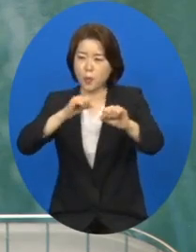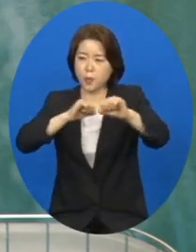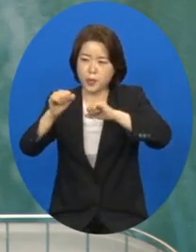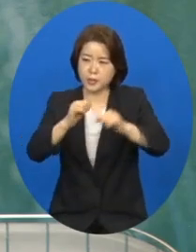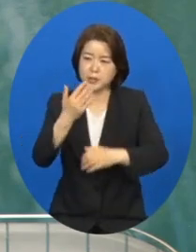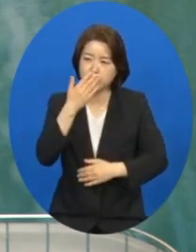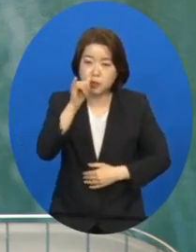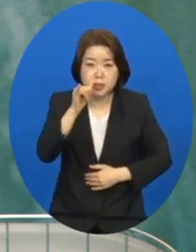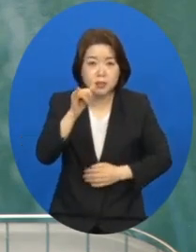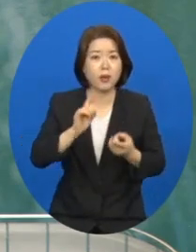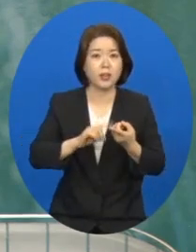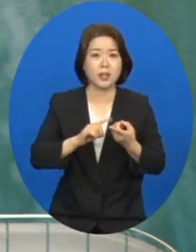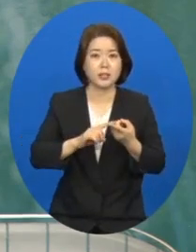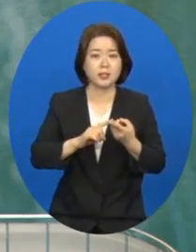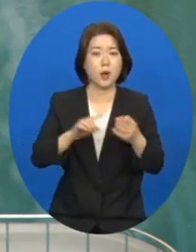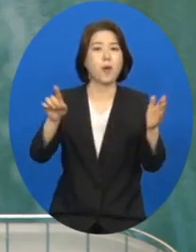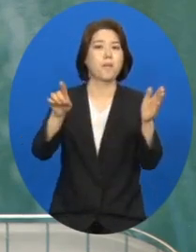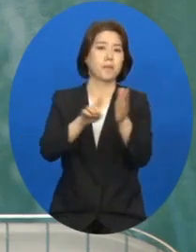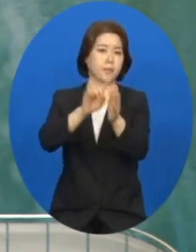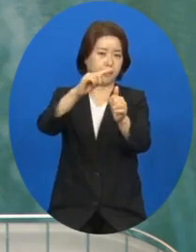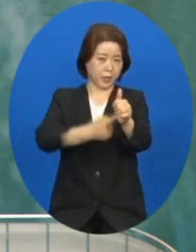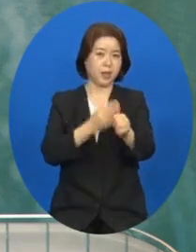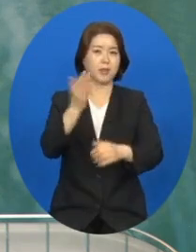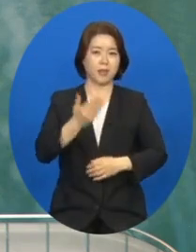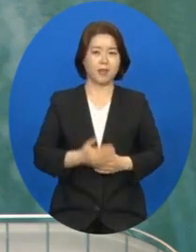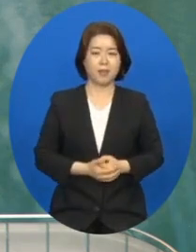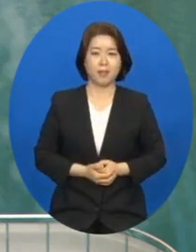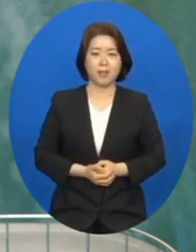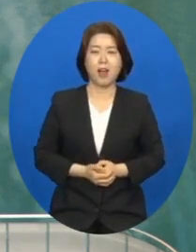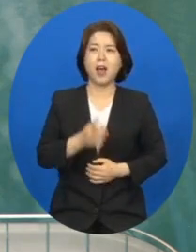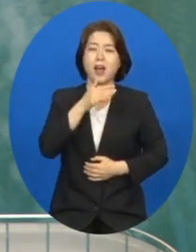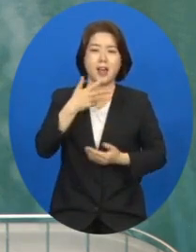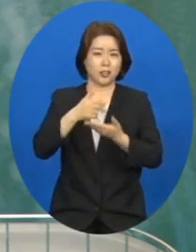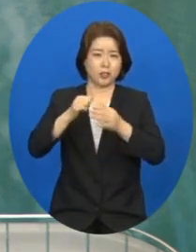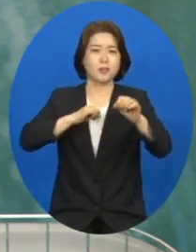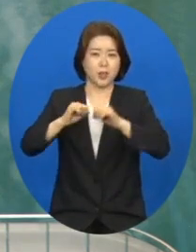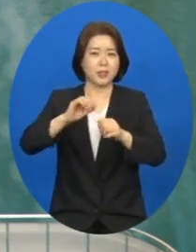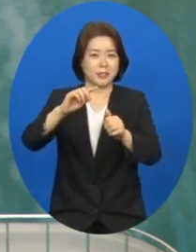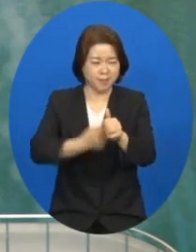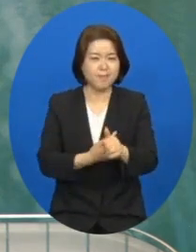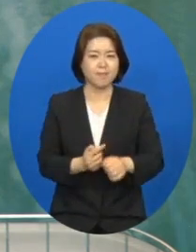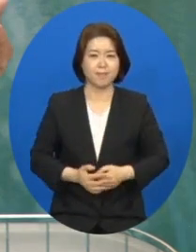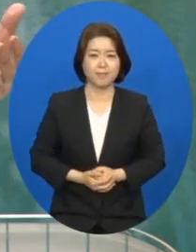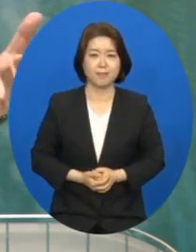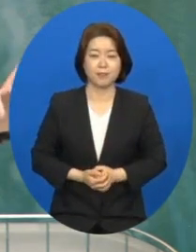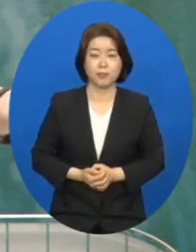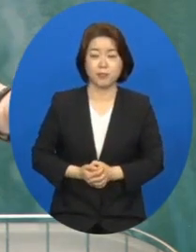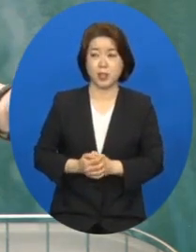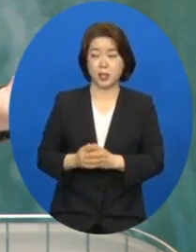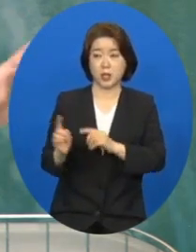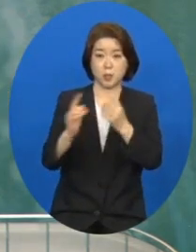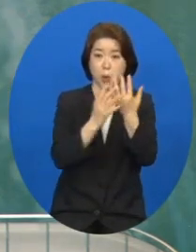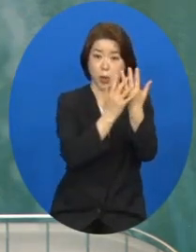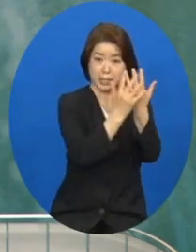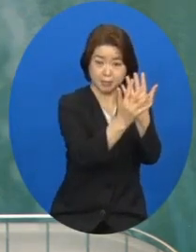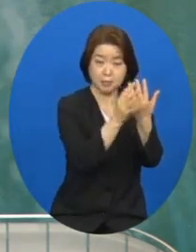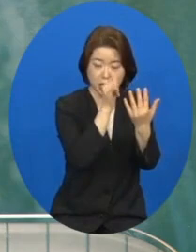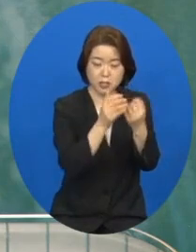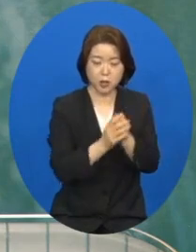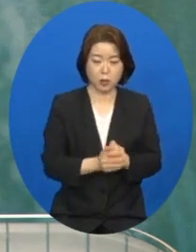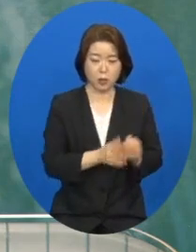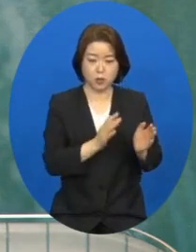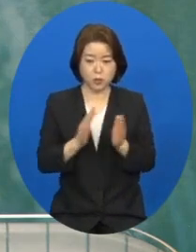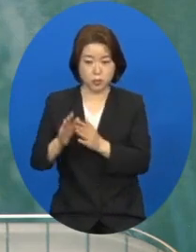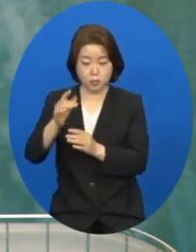역사하실 것이 믿어져요. 주님이 역사하시겠구나. 집회가 열렸습니다. 준비 기도를